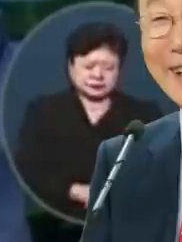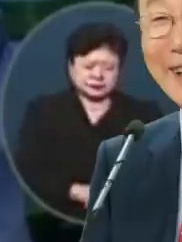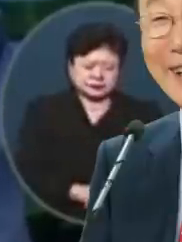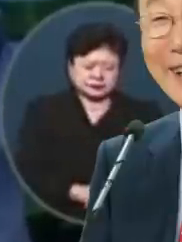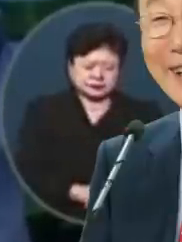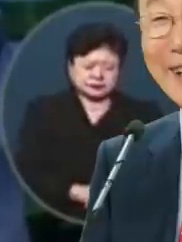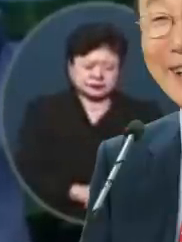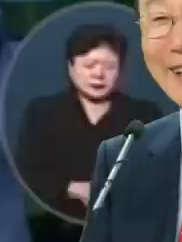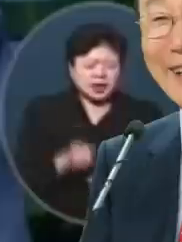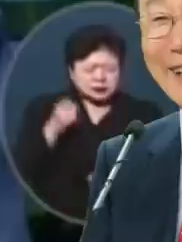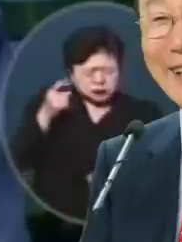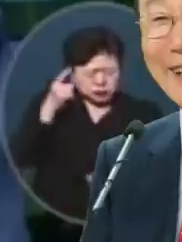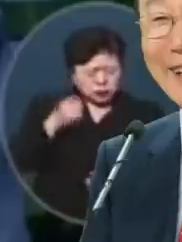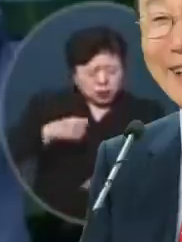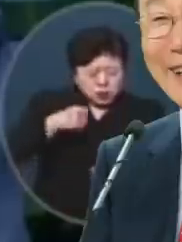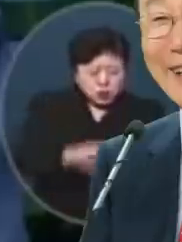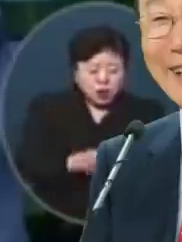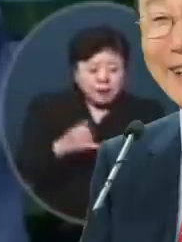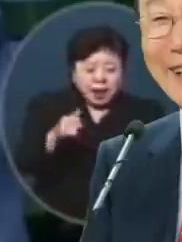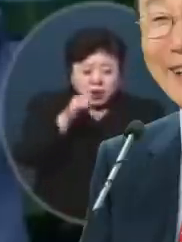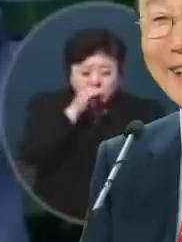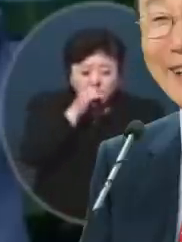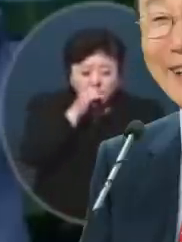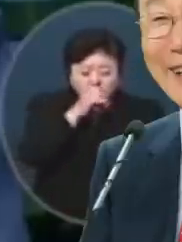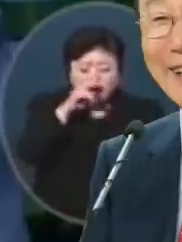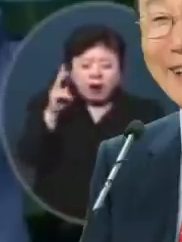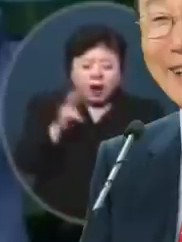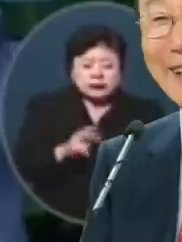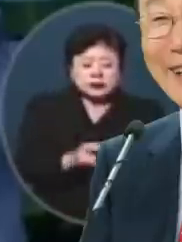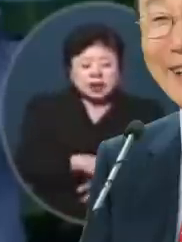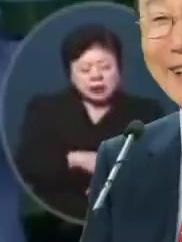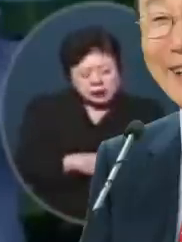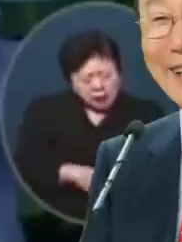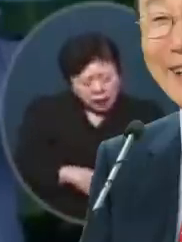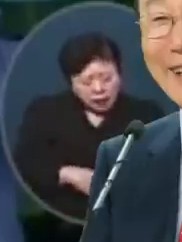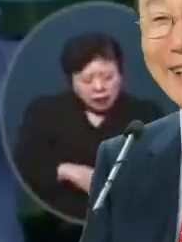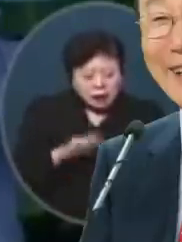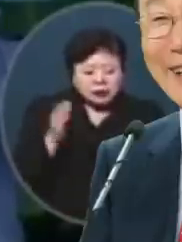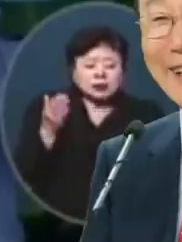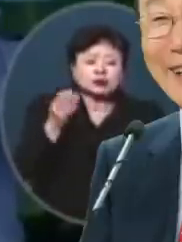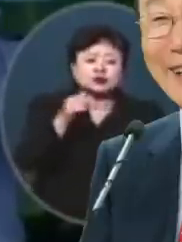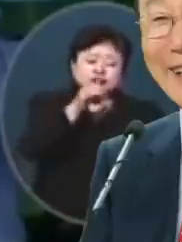탁월하게 용감한 면도 있지만은 형편없이 맥추지 못하는